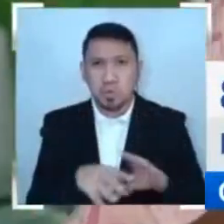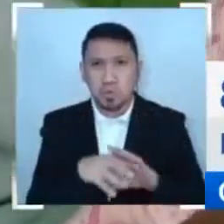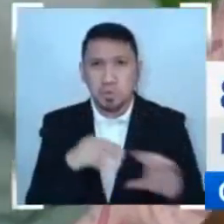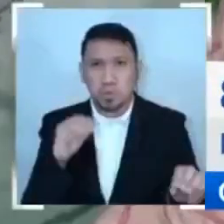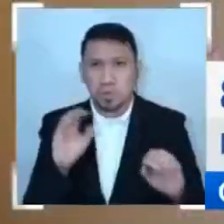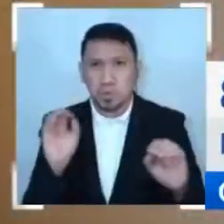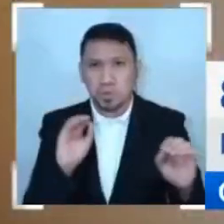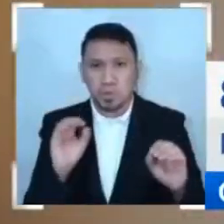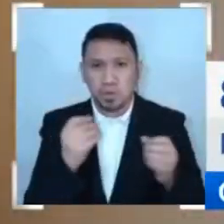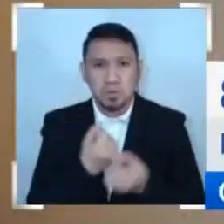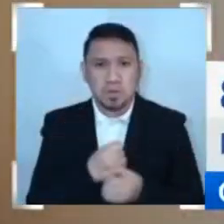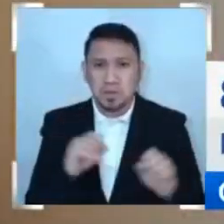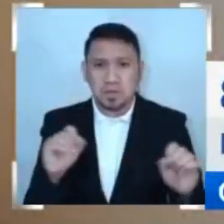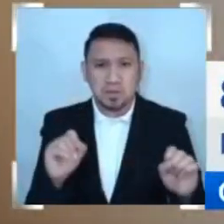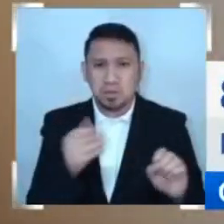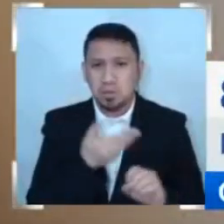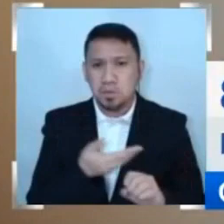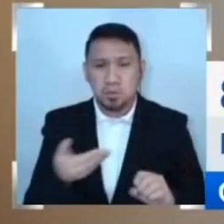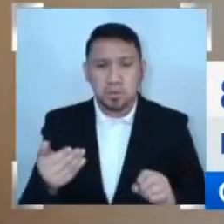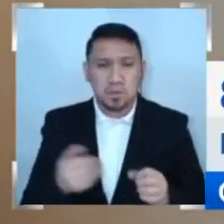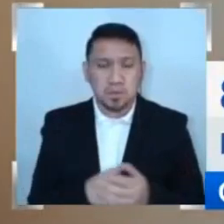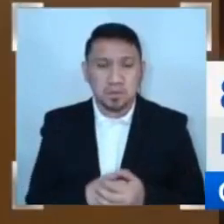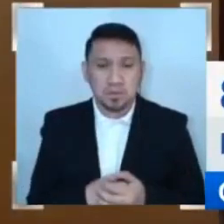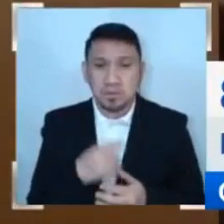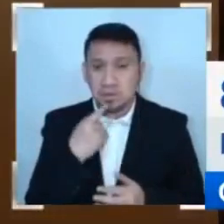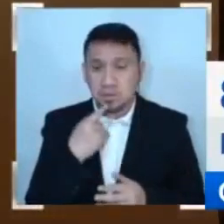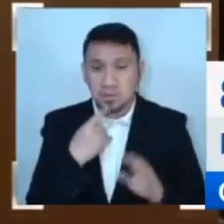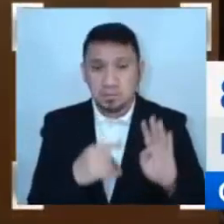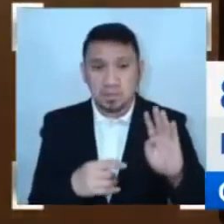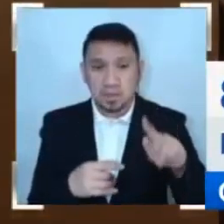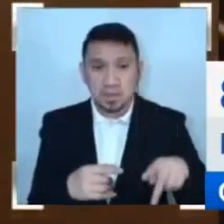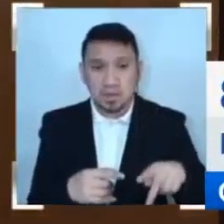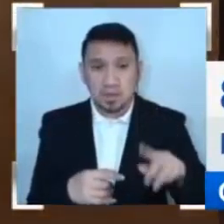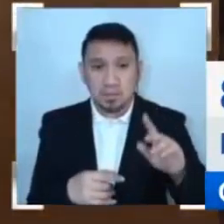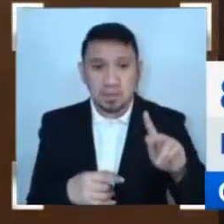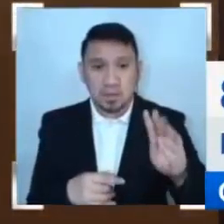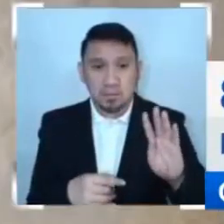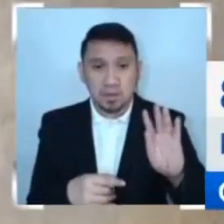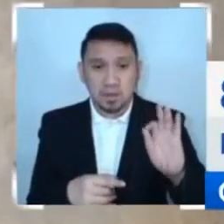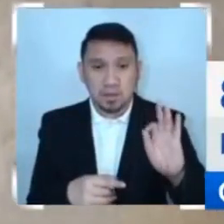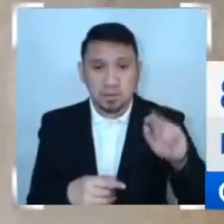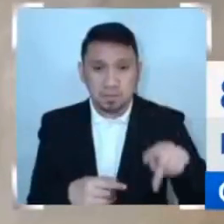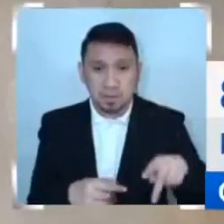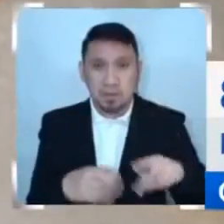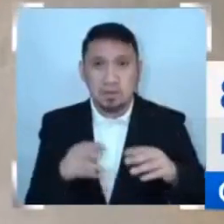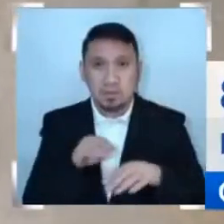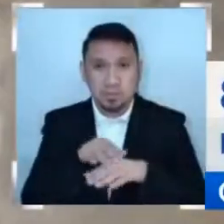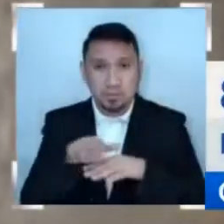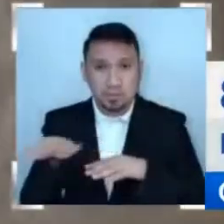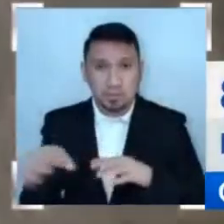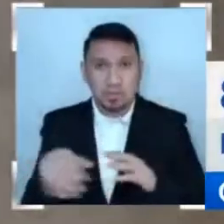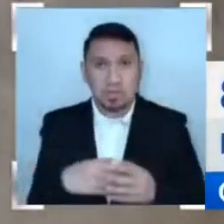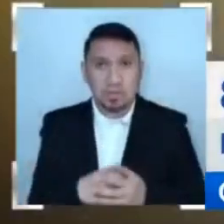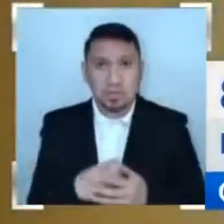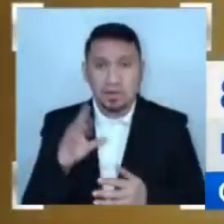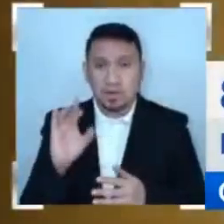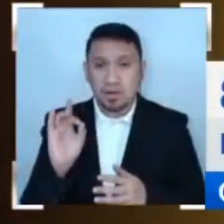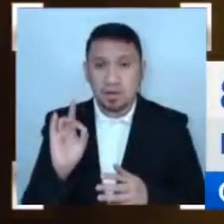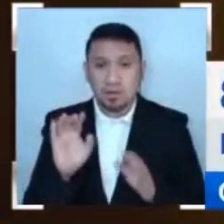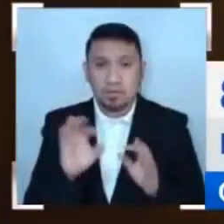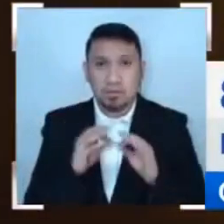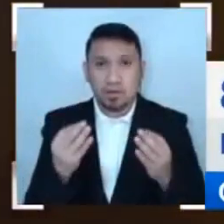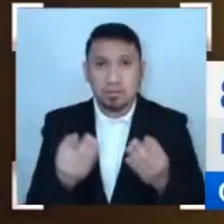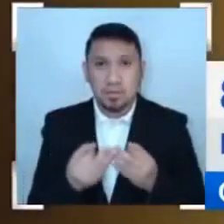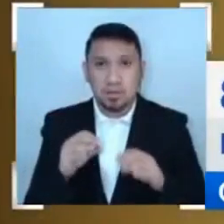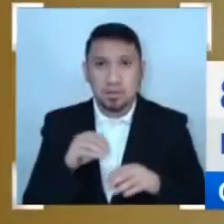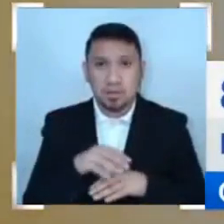na ano po. Ayon sa BFP, nadamay din ang ikatlong palapag ng isang katabing bahay. Walong pamilya ang apektado. Nahirapan